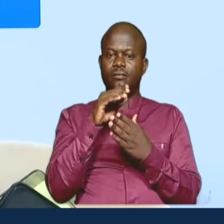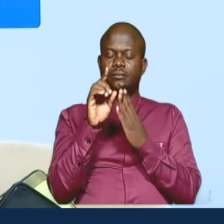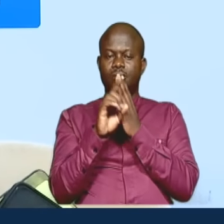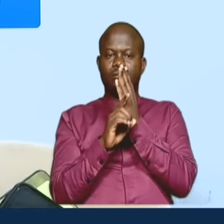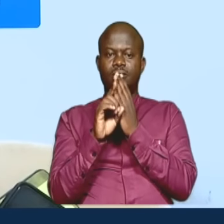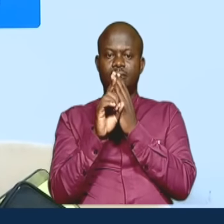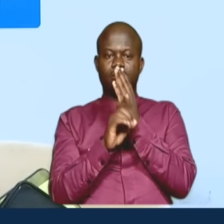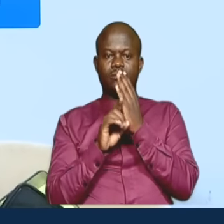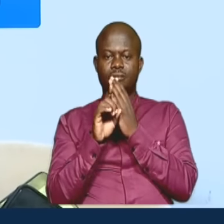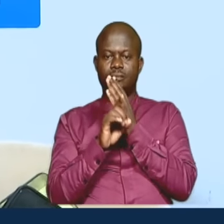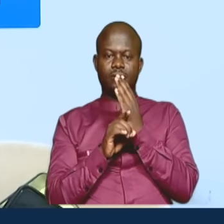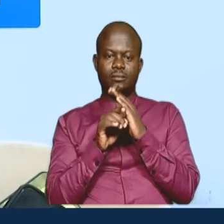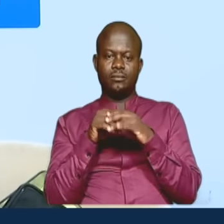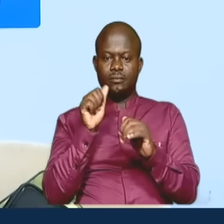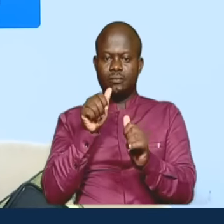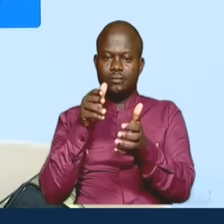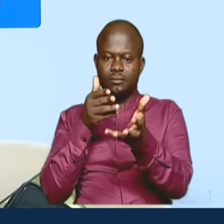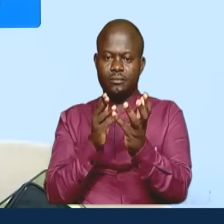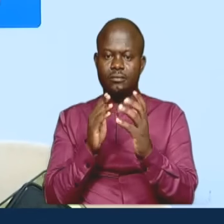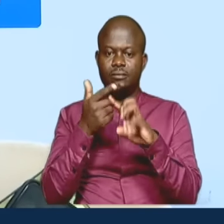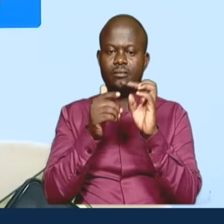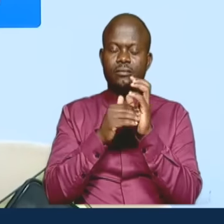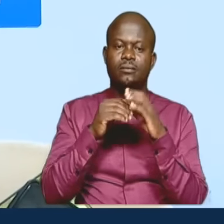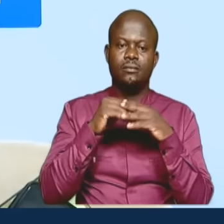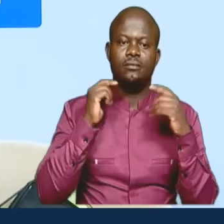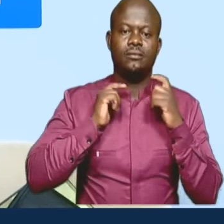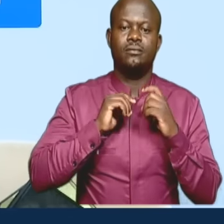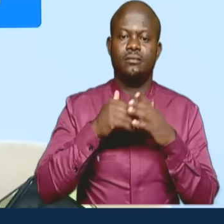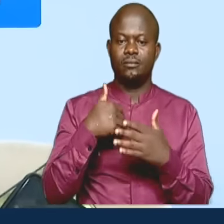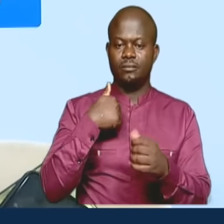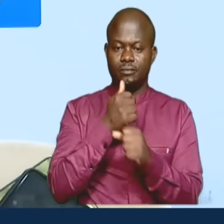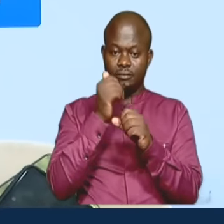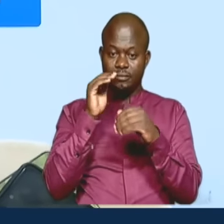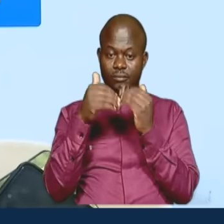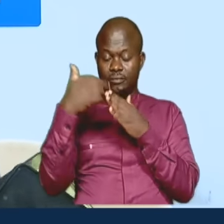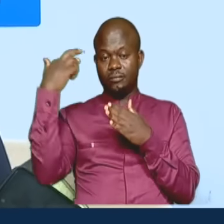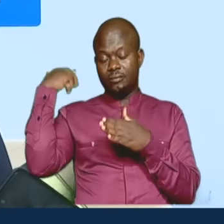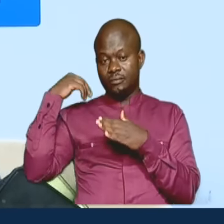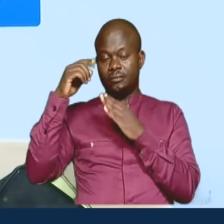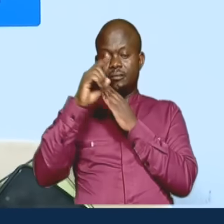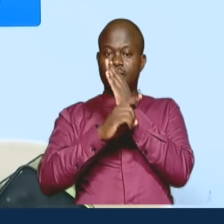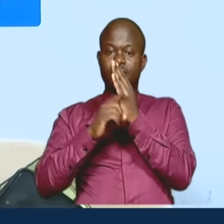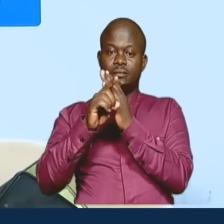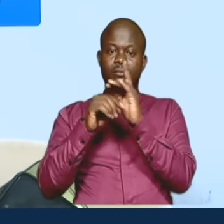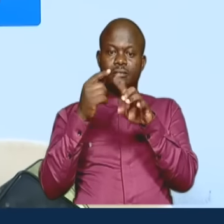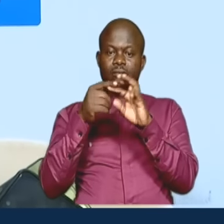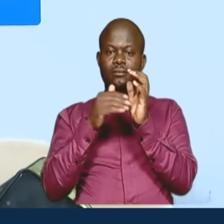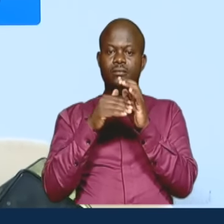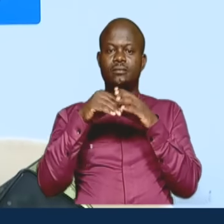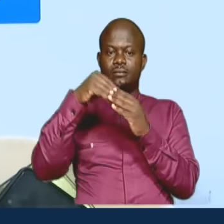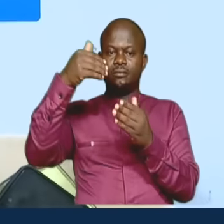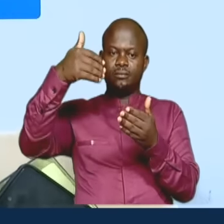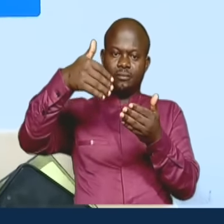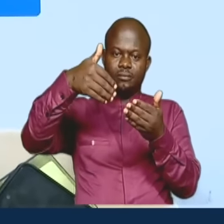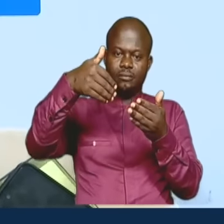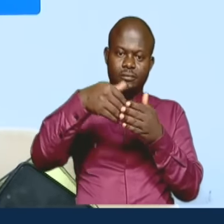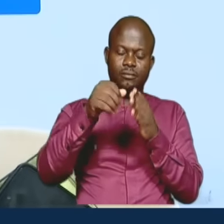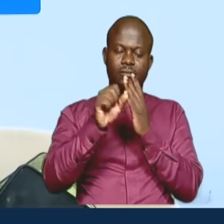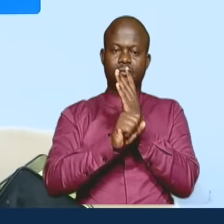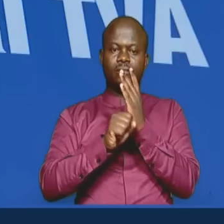mu kudukurikirana bameye bafite n'abakozi babishinzwe mu turere ndetse kumanuka no kugeza ku